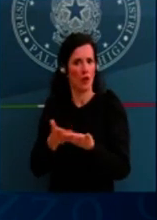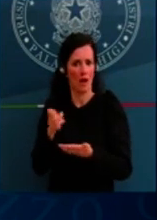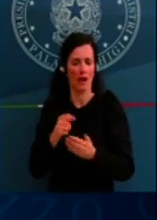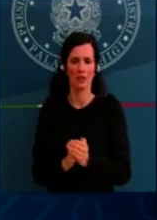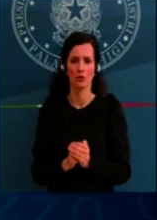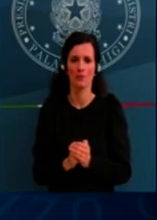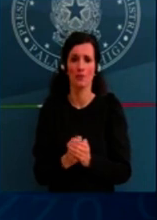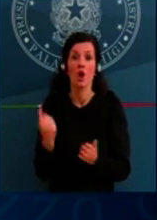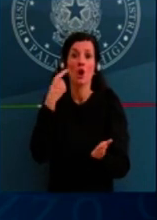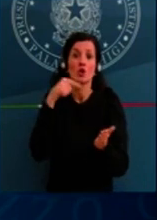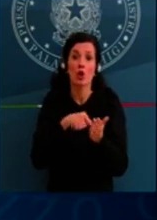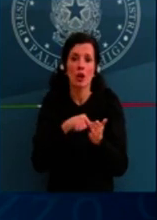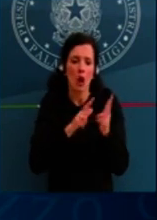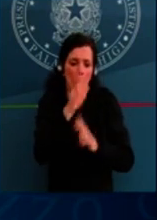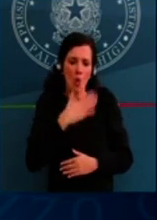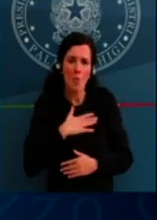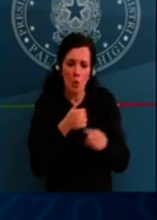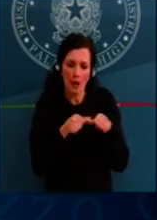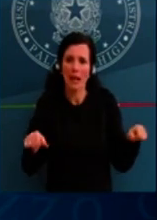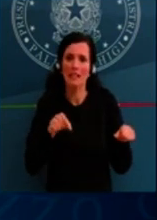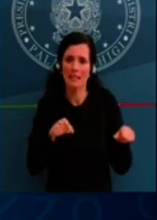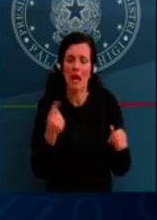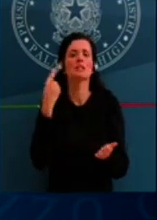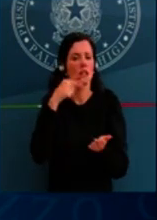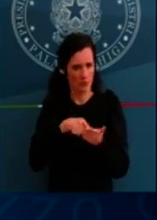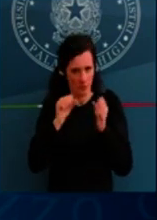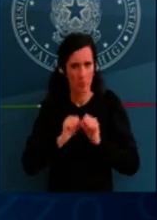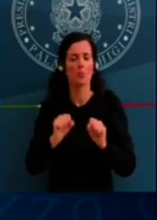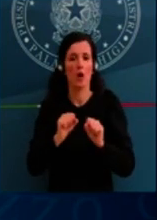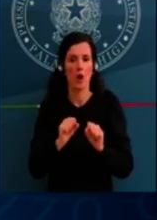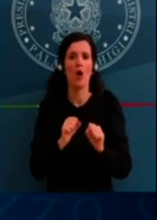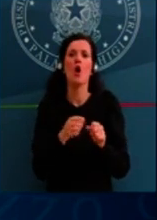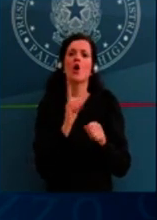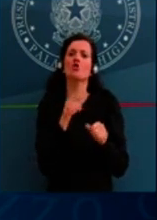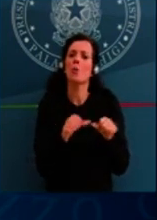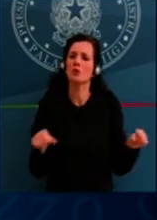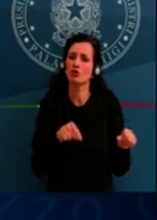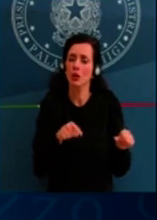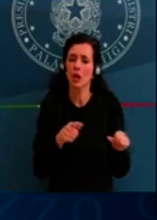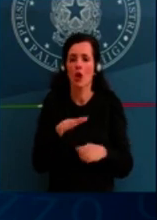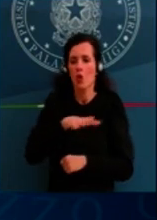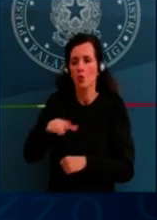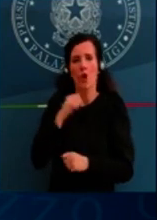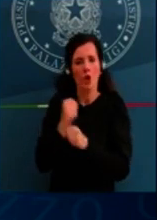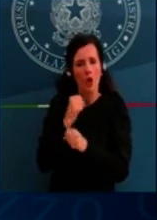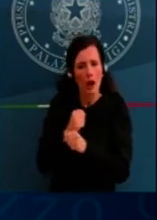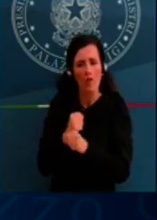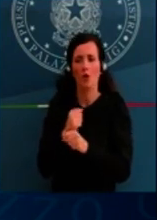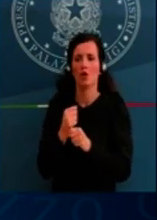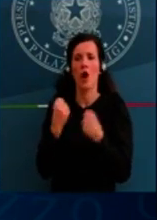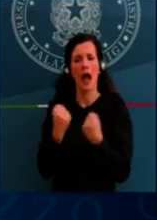luogo delle attività abituali o dov'è la propria abitazione vale a dire il luogo dove si abita con continuità o